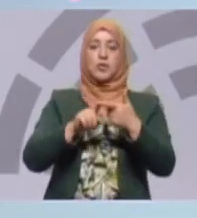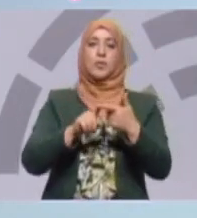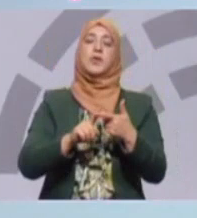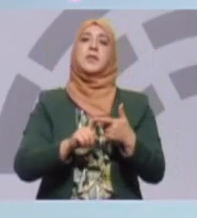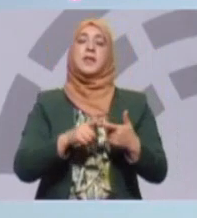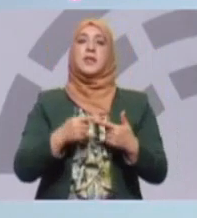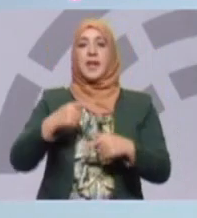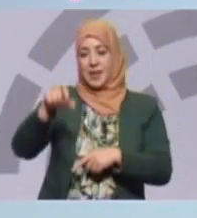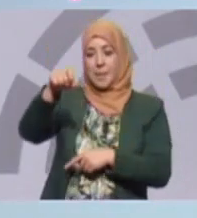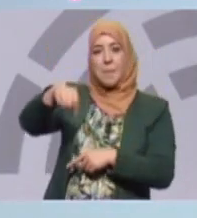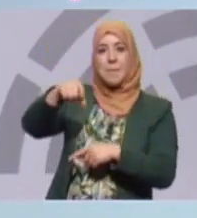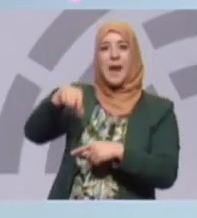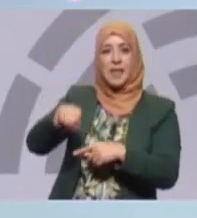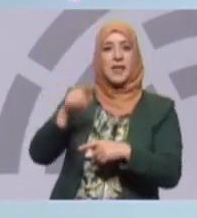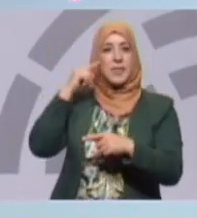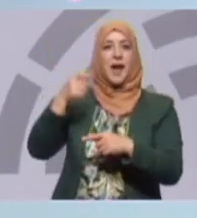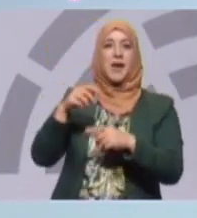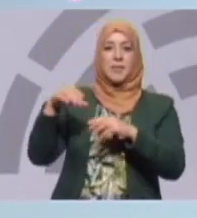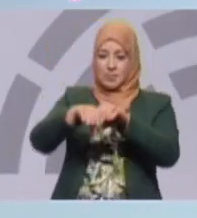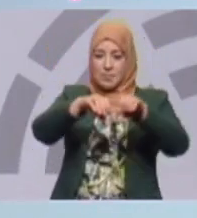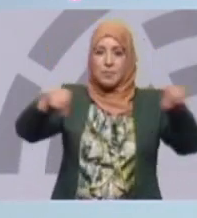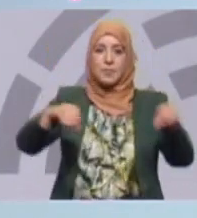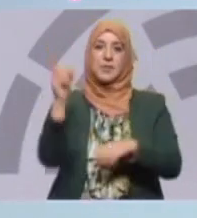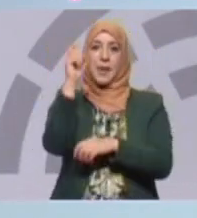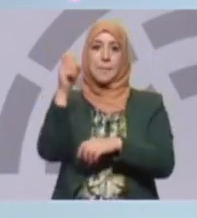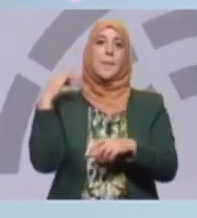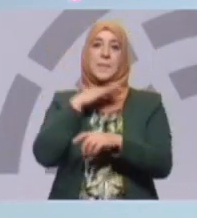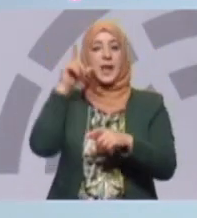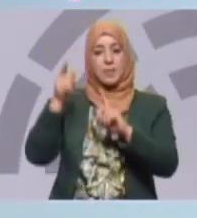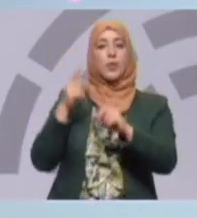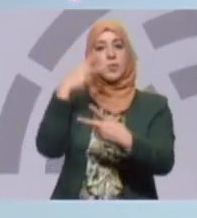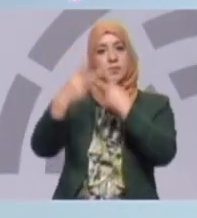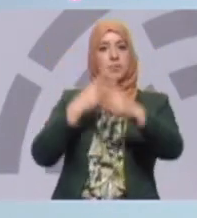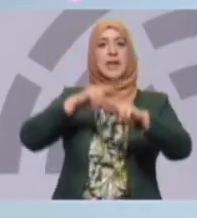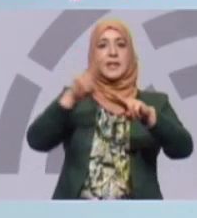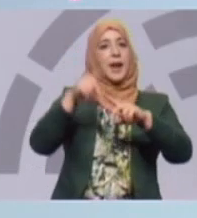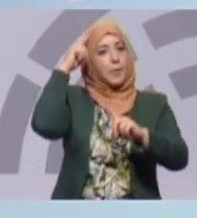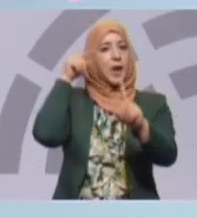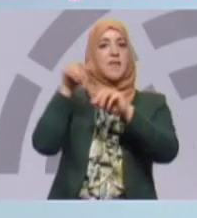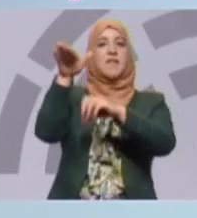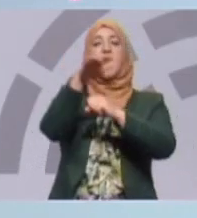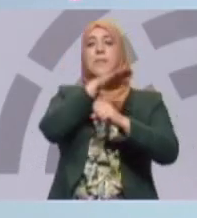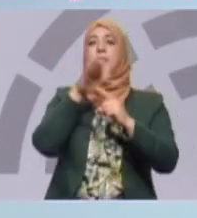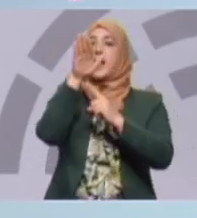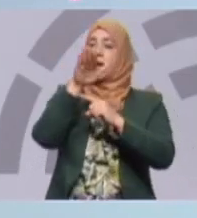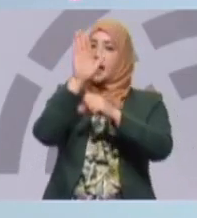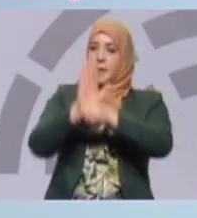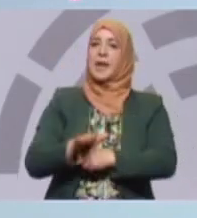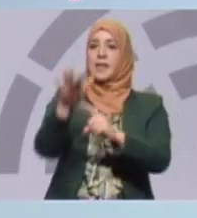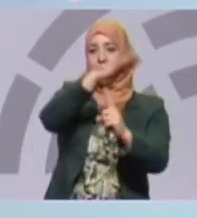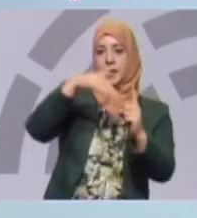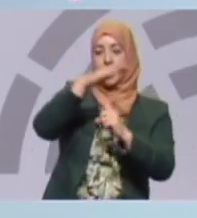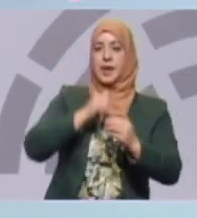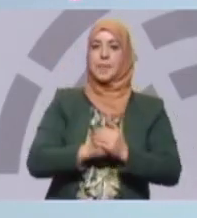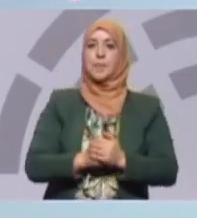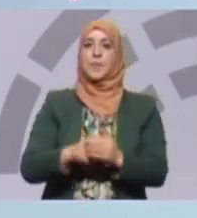حتى تتدخل فقط ولا تسب في مياه البحر وبالتالي حمايه البيئه والشريطه الساحلي للمعتمديات الثلاثه